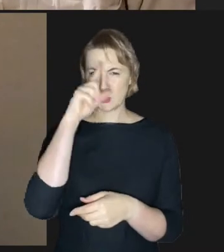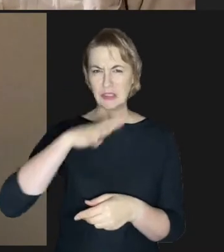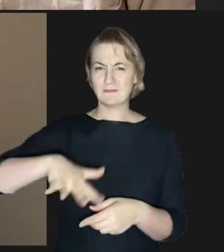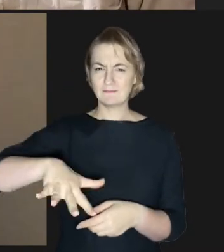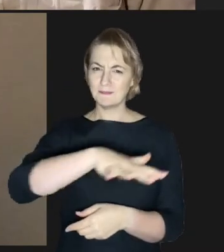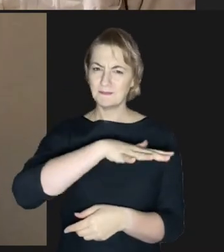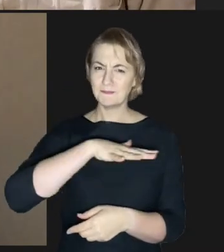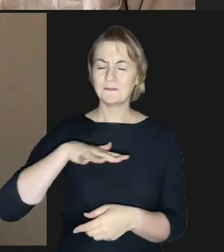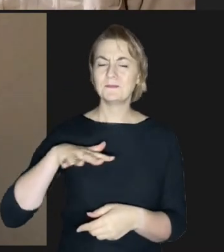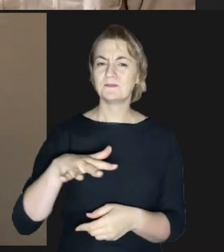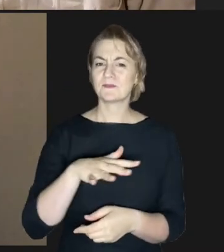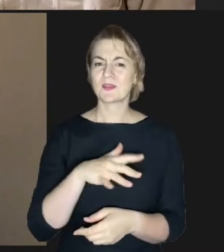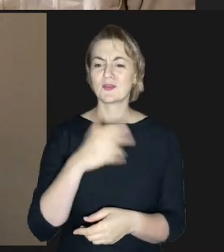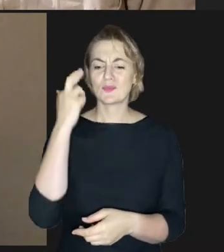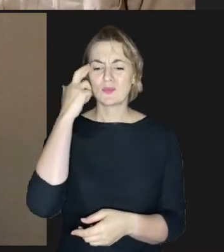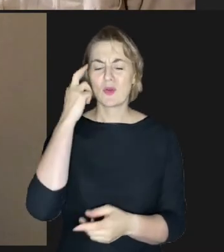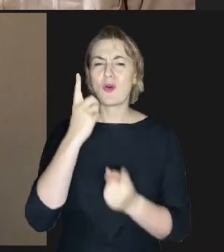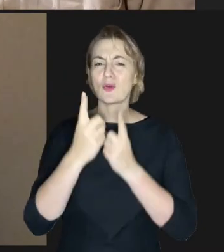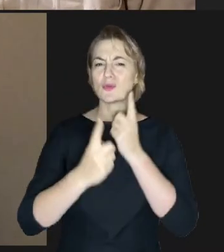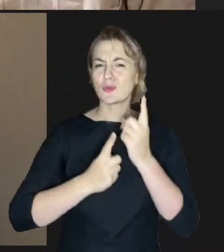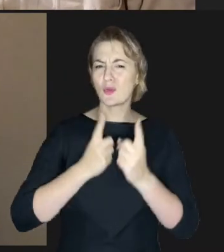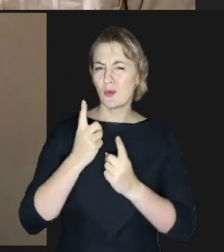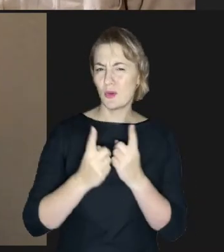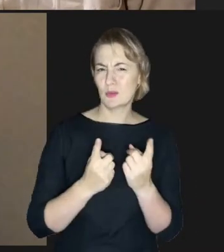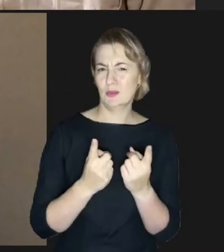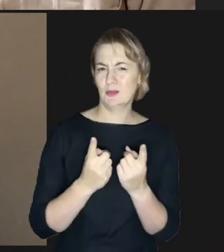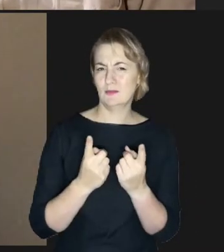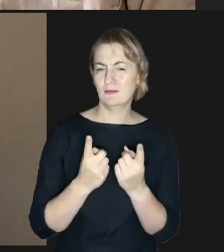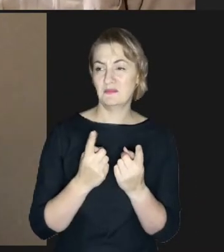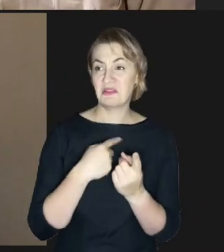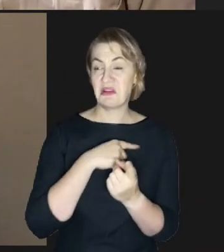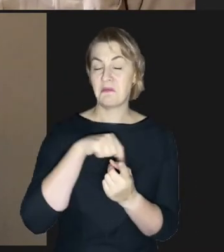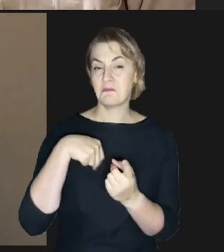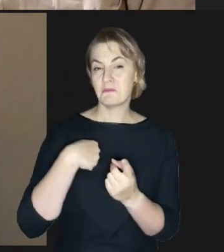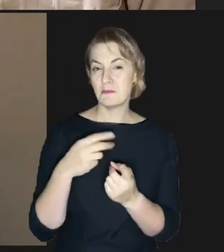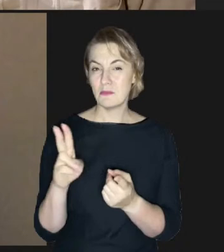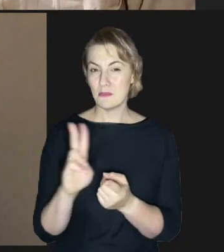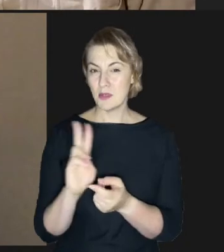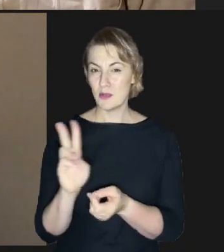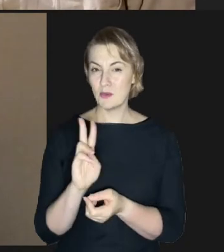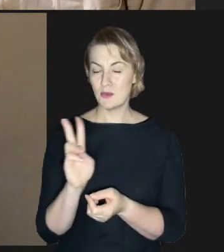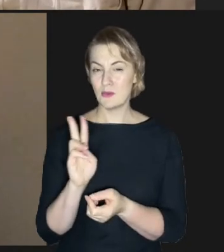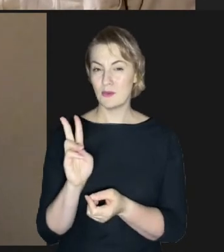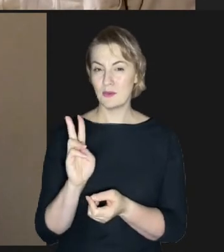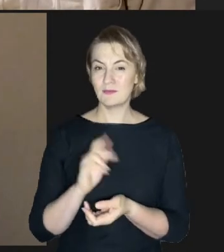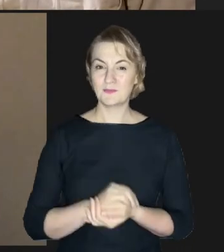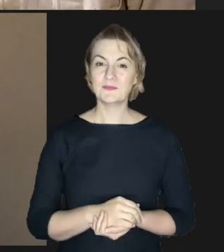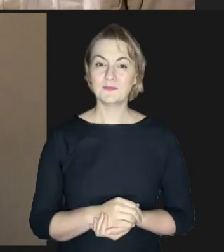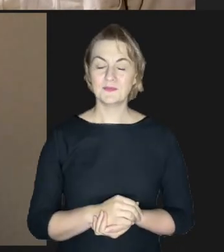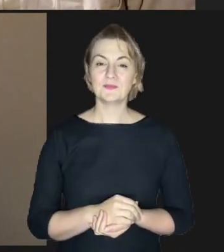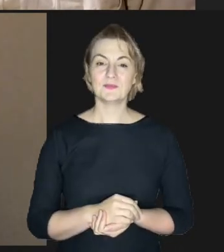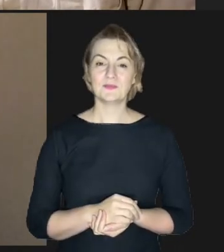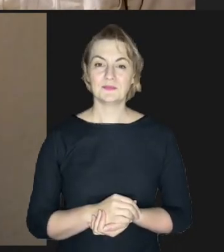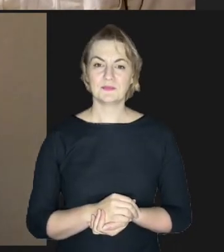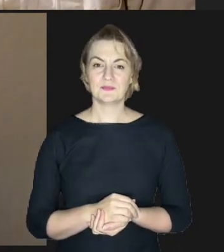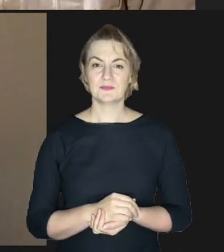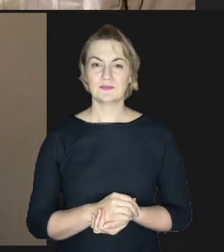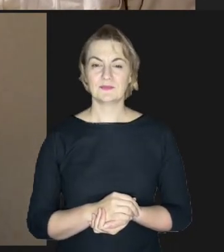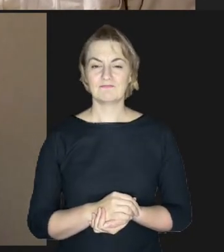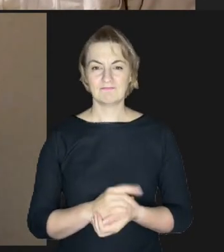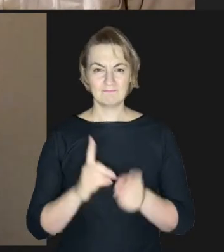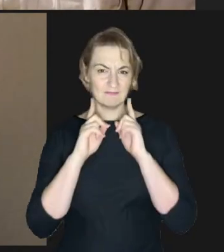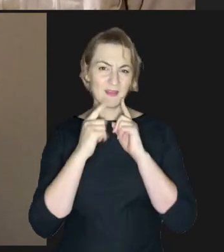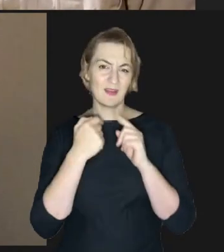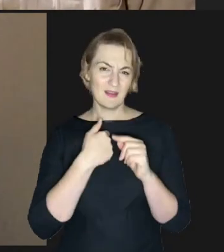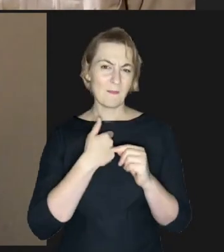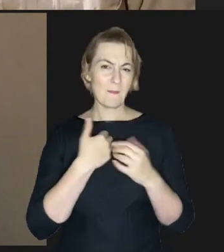zrozumieli, o co tu naprawdę chodzi, kim my naprawdę jesteśmy. Kim jesteśmy w istocie? Ja mówię tak, jako biolog,